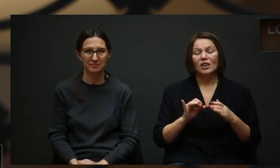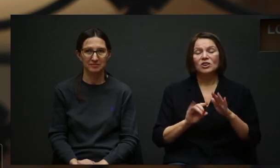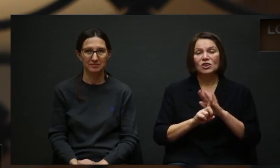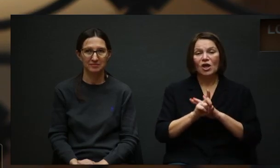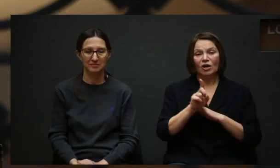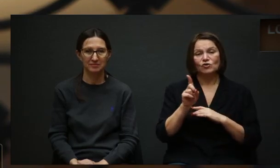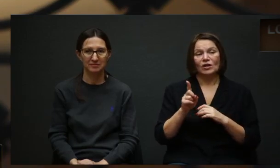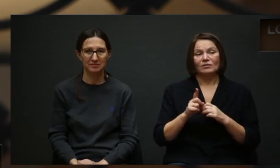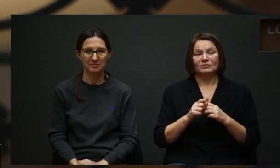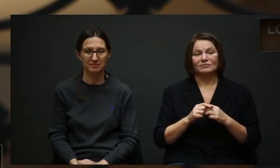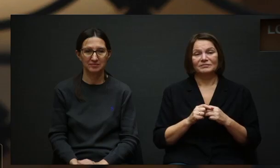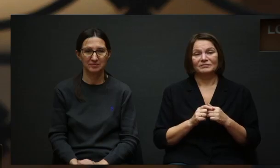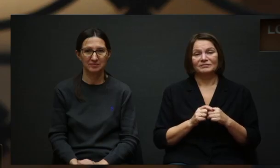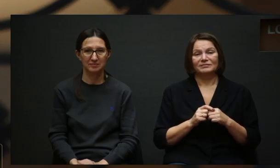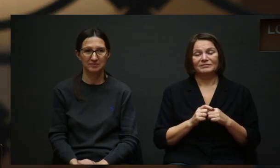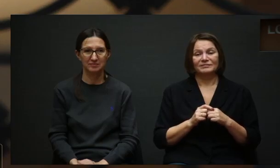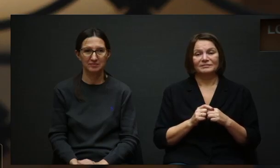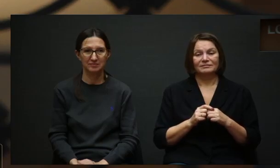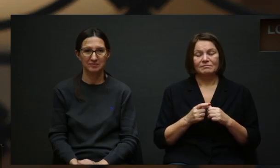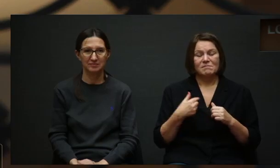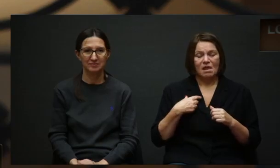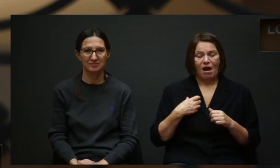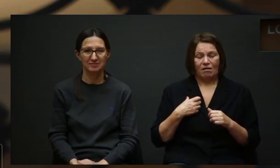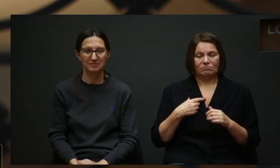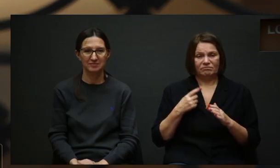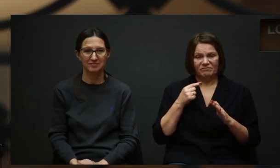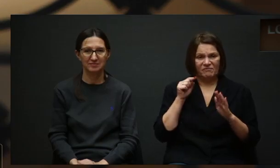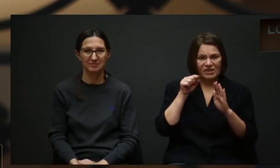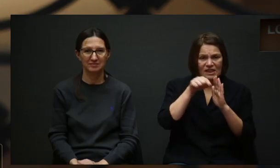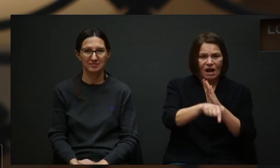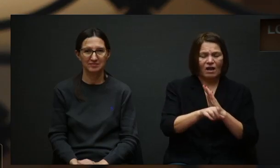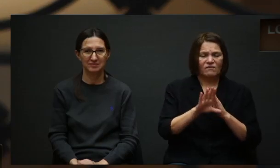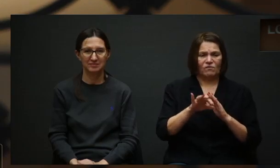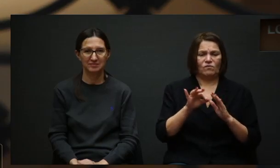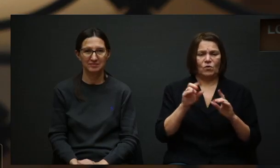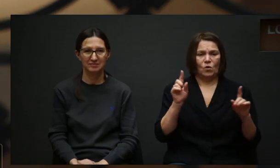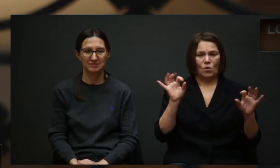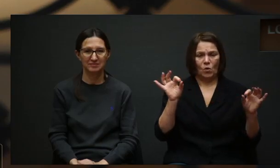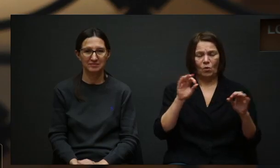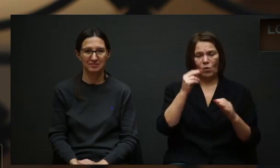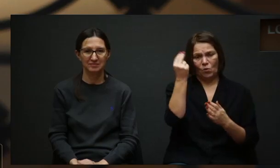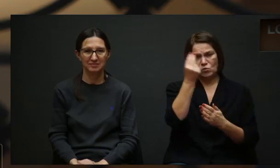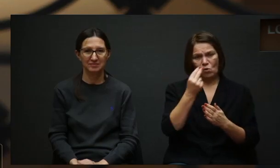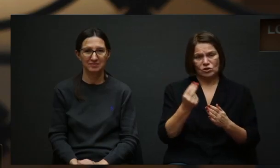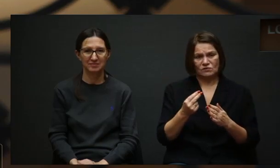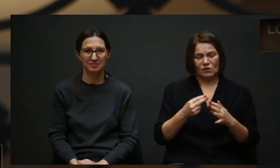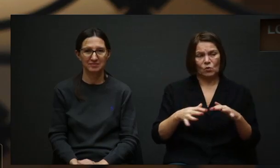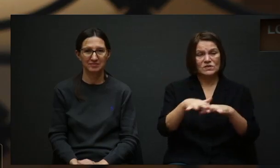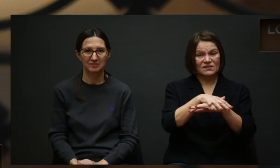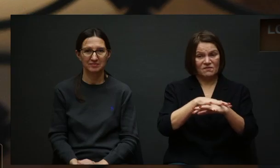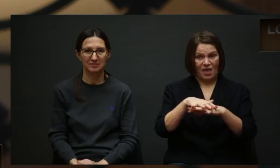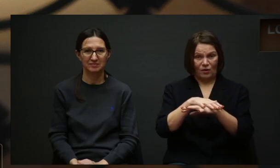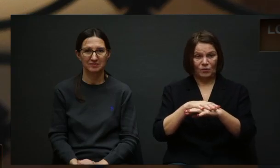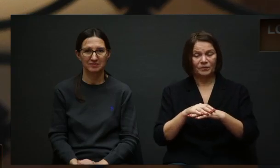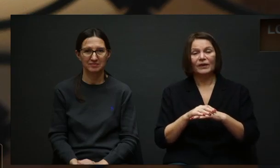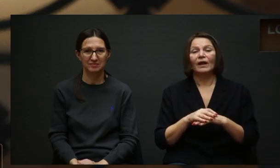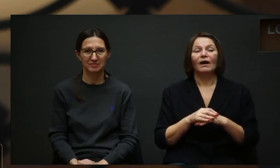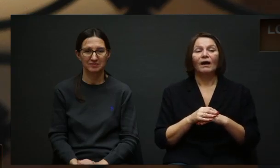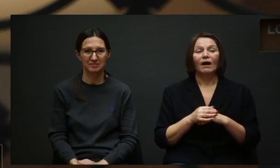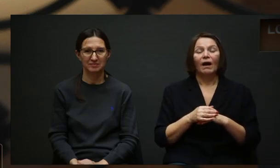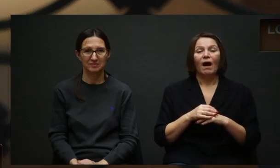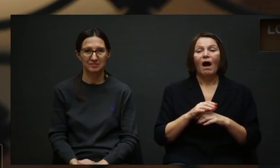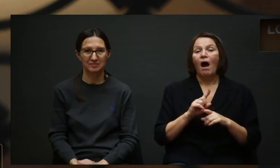так сказать, внедрять меня в художественную сферу. Но тут штука в чем, мне